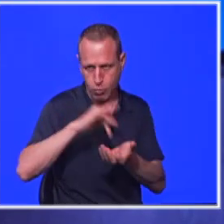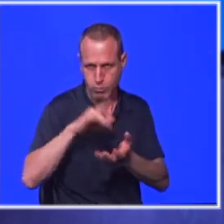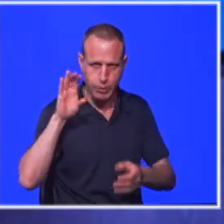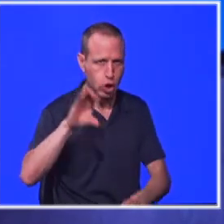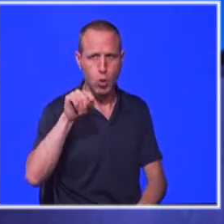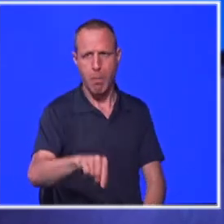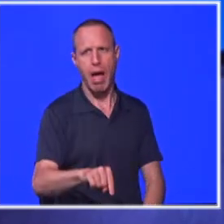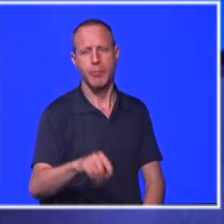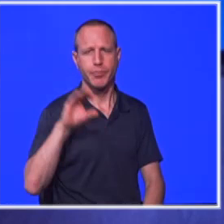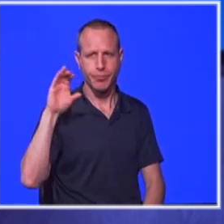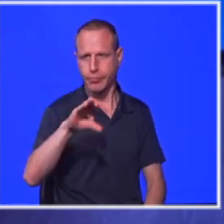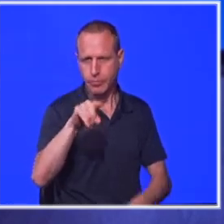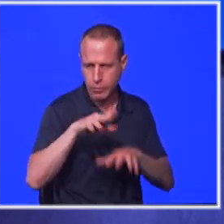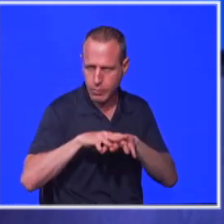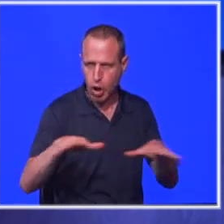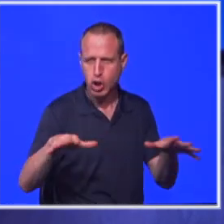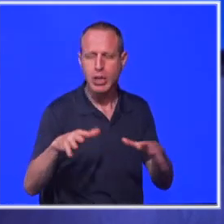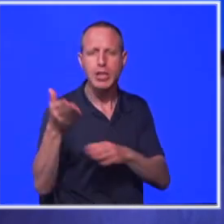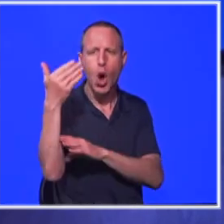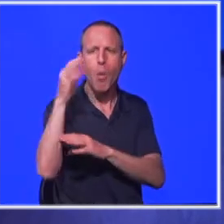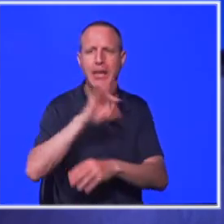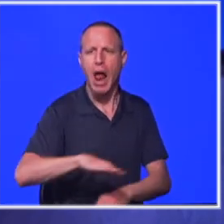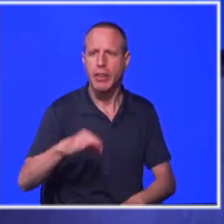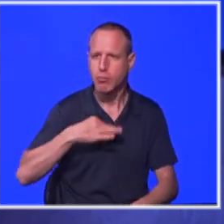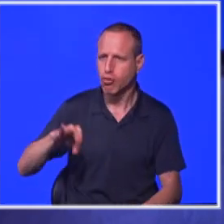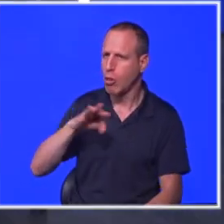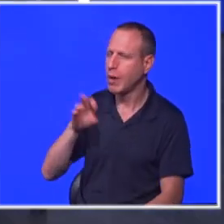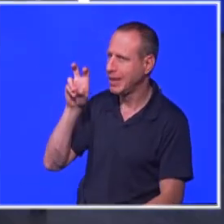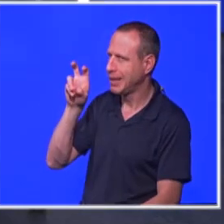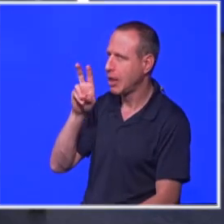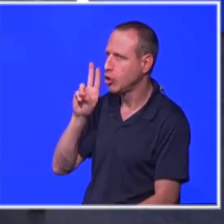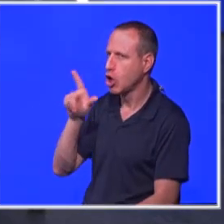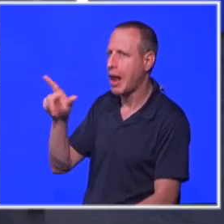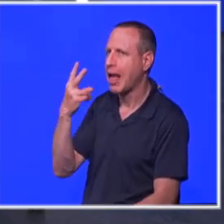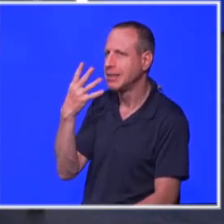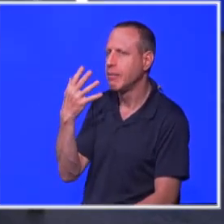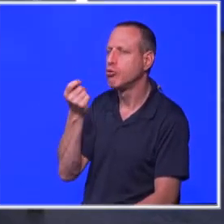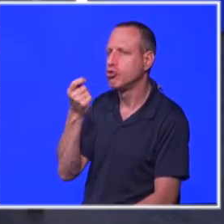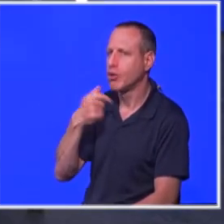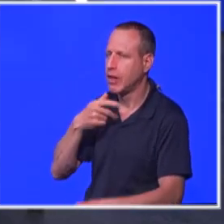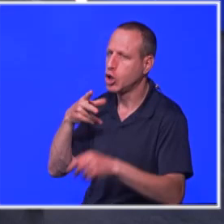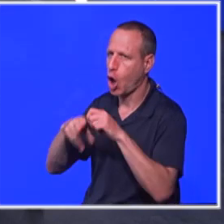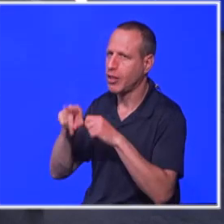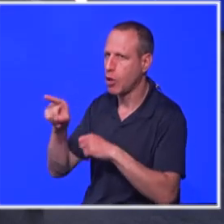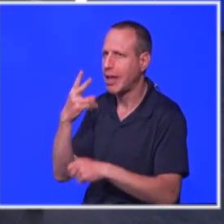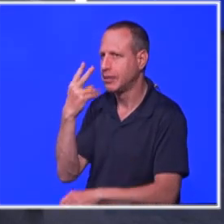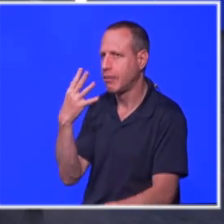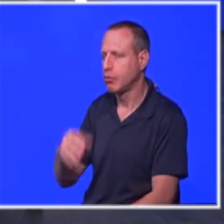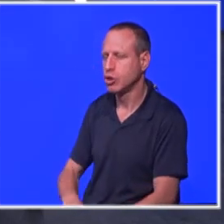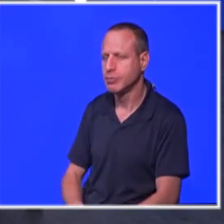בה. תשקיעו בה, היא תשתית לאומית בשביל הילדים שלנו. אוקיי, אז עכשיו עידן, יש לך 25 שניות עידן. ואני קוטע אותך.